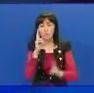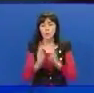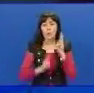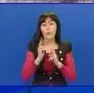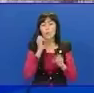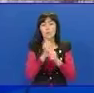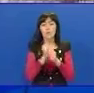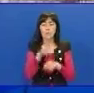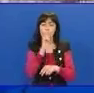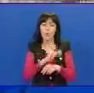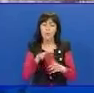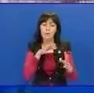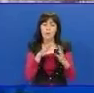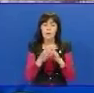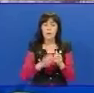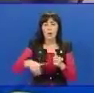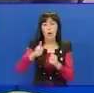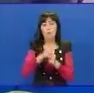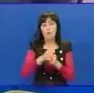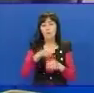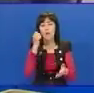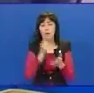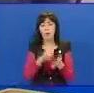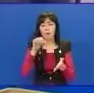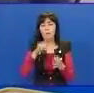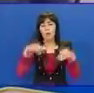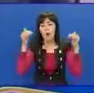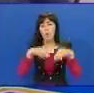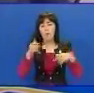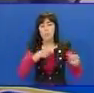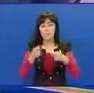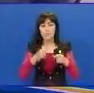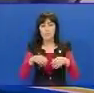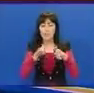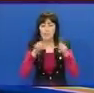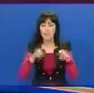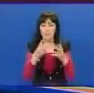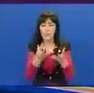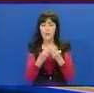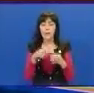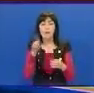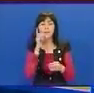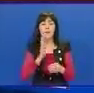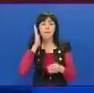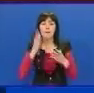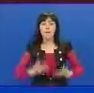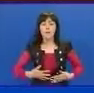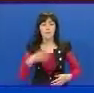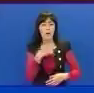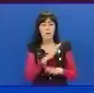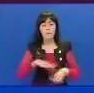үйренуде. Аграрлы саланың озық технологияларын қолданысқа енгізген колледж басшылығы дипломын қолына алған жастардың келешек өмірі үшін алаңдамайды.